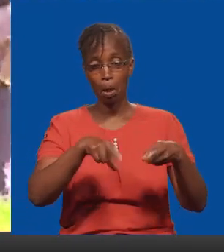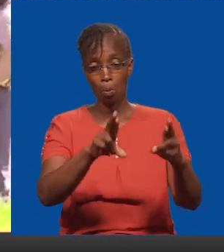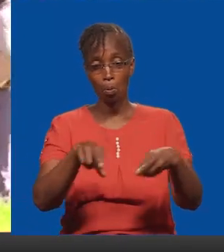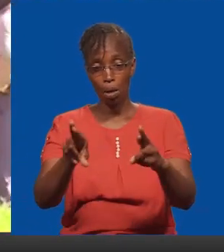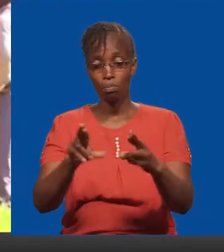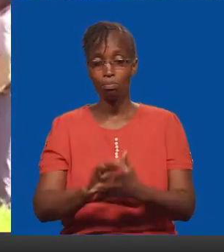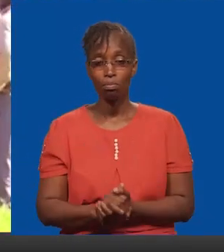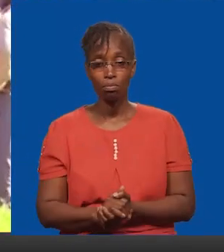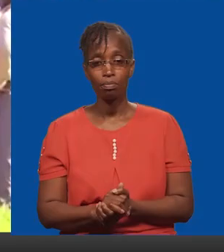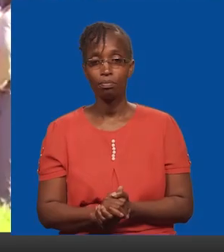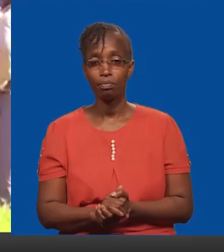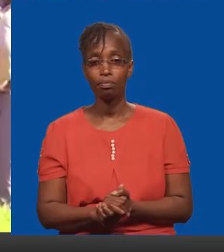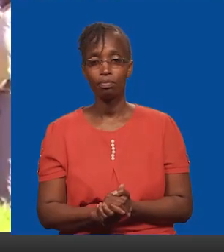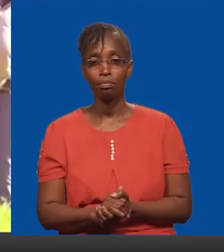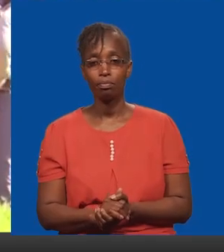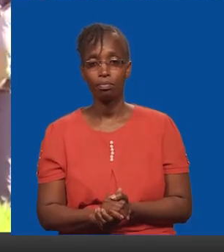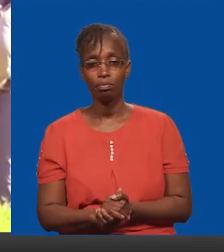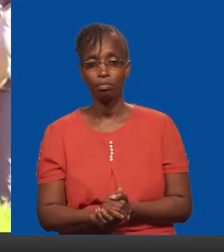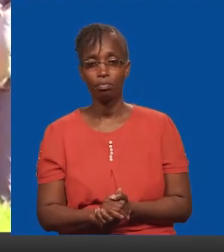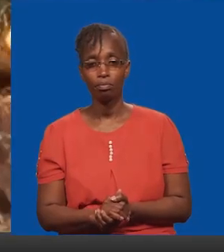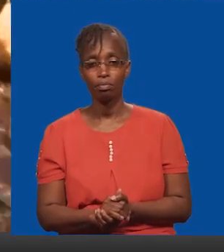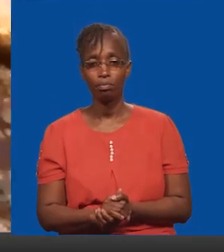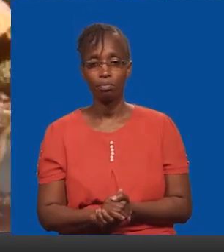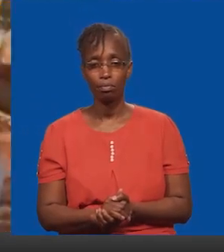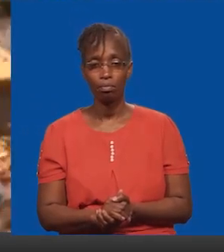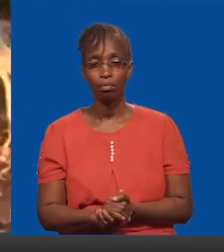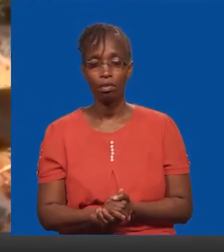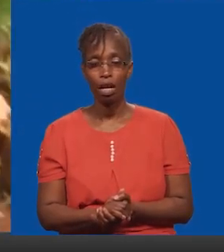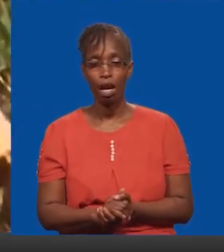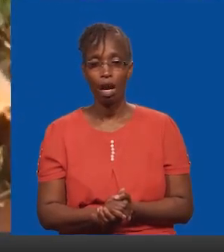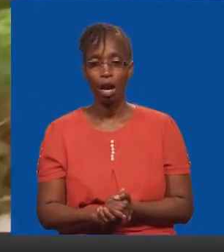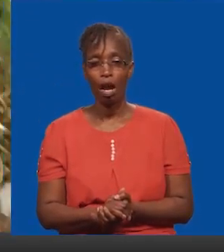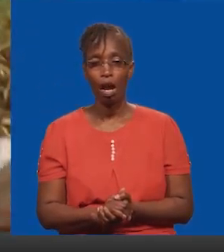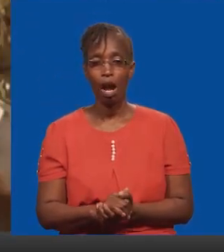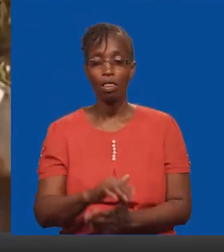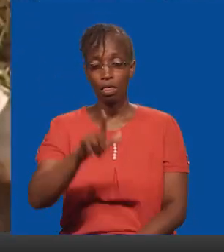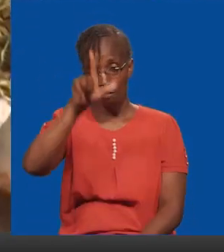kwa barabara na mmoja wa wakazi eneo hilo.